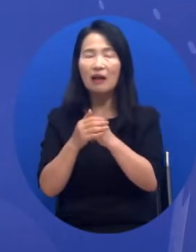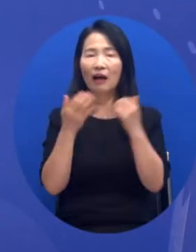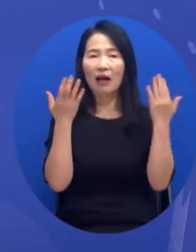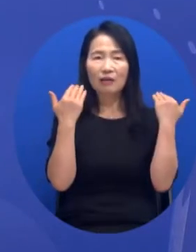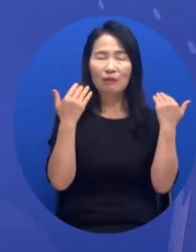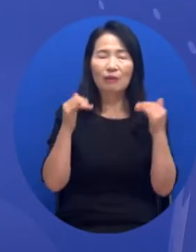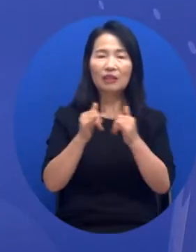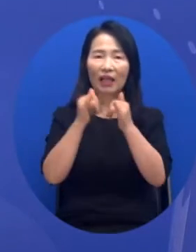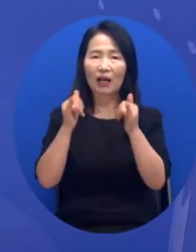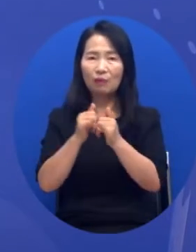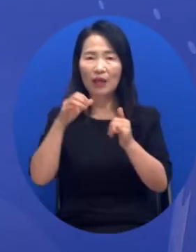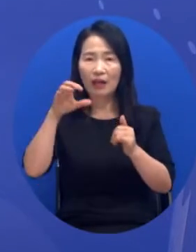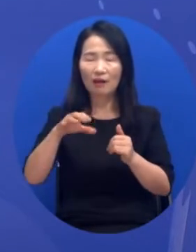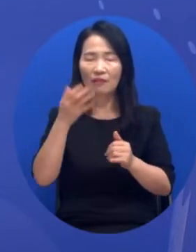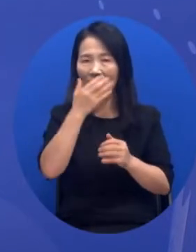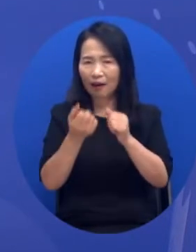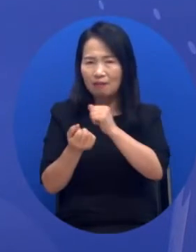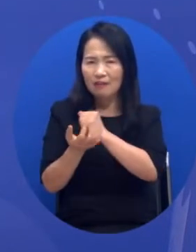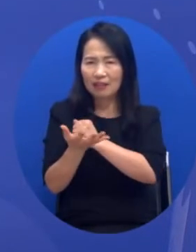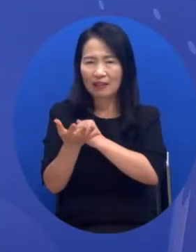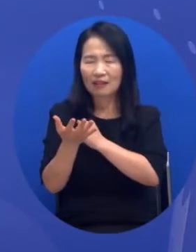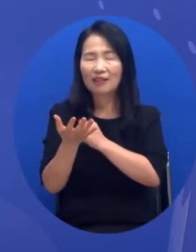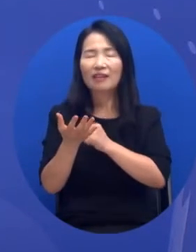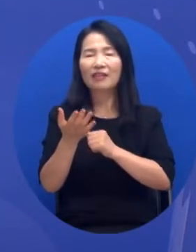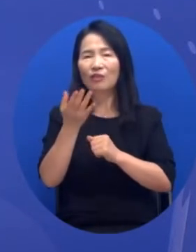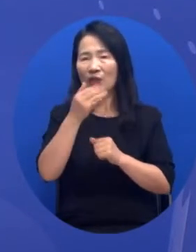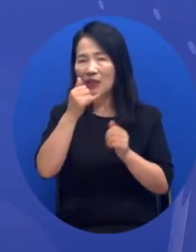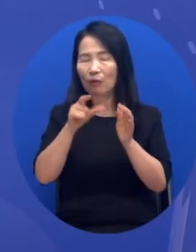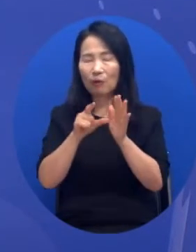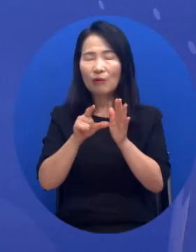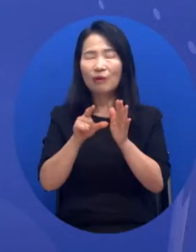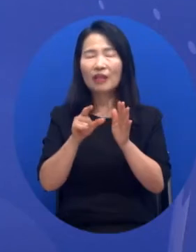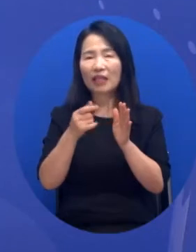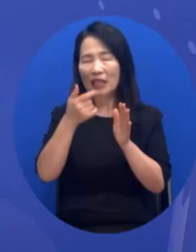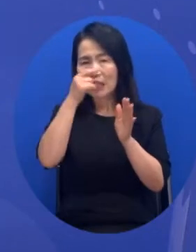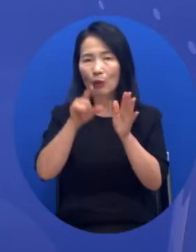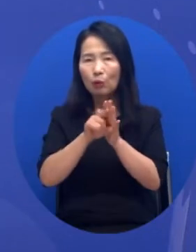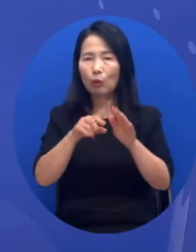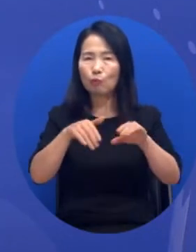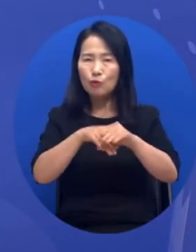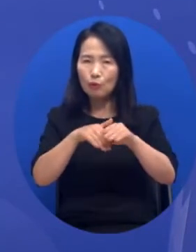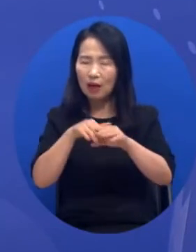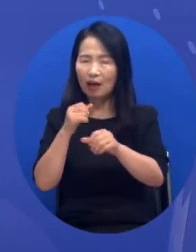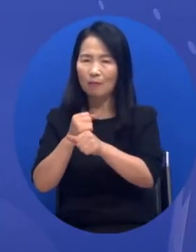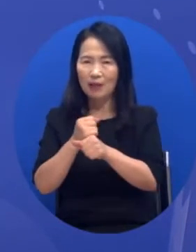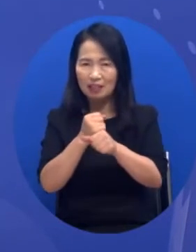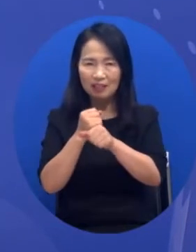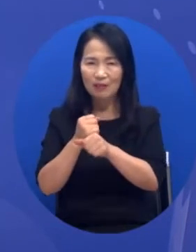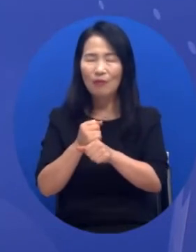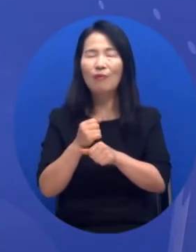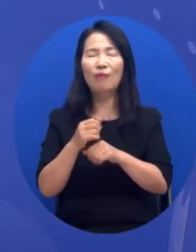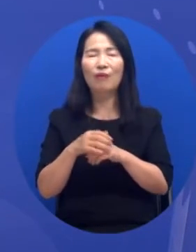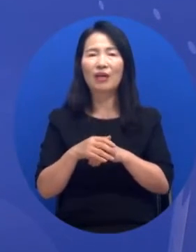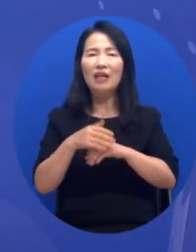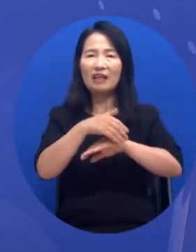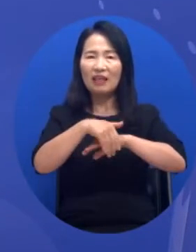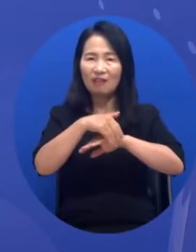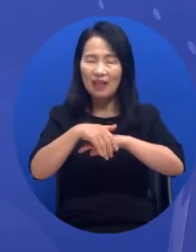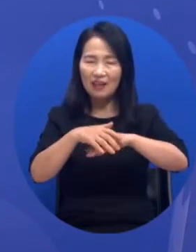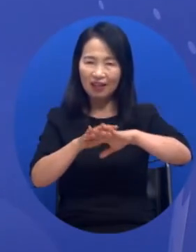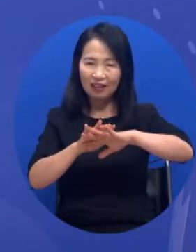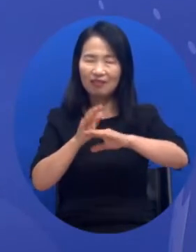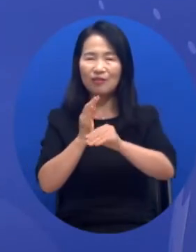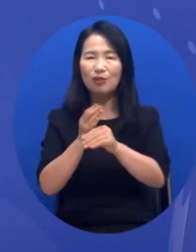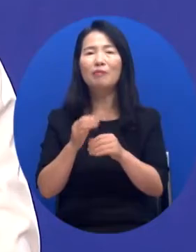사회에 나가서 영향력을 끼치고 좋은 기독교 문화를 만들어낼 수 있도록 네. 플랜을 지금 계획하고 활성화하고 있습니다. 네.